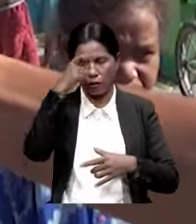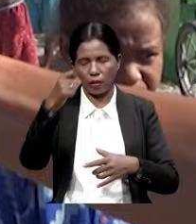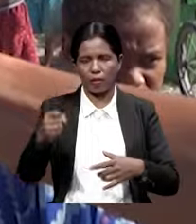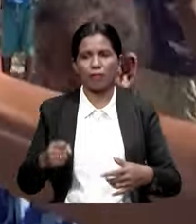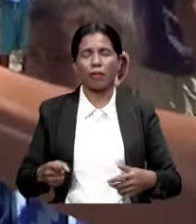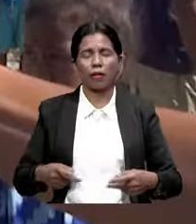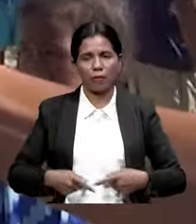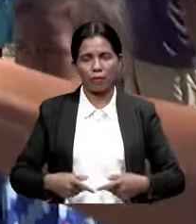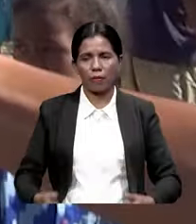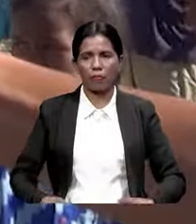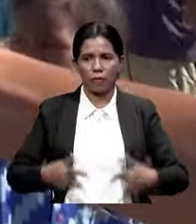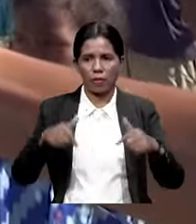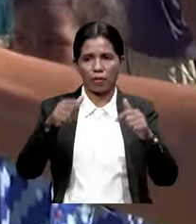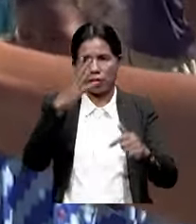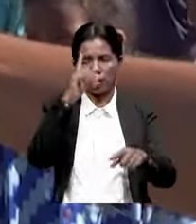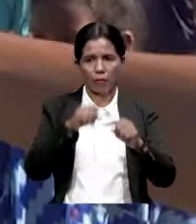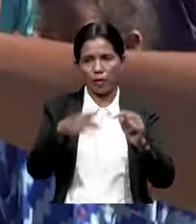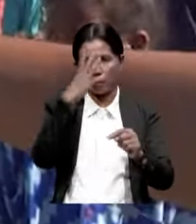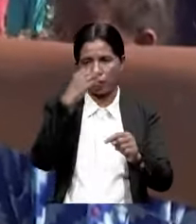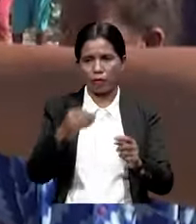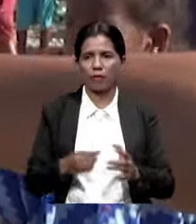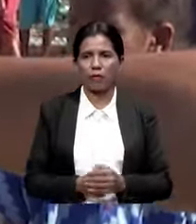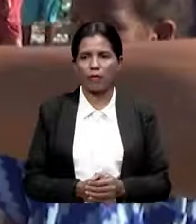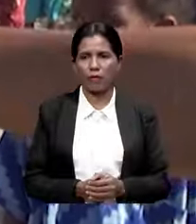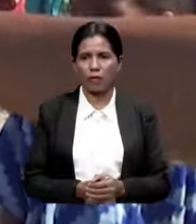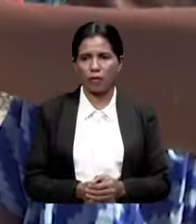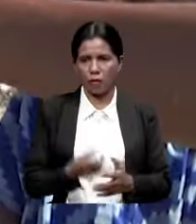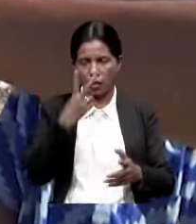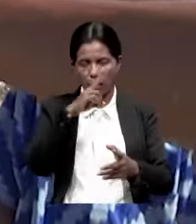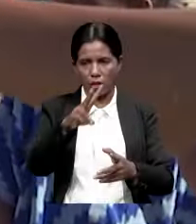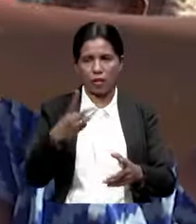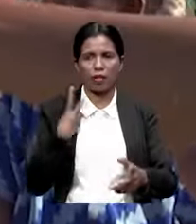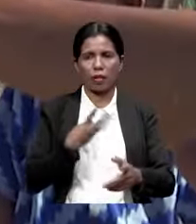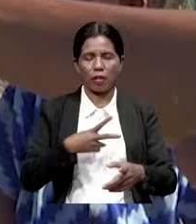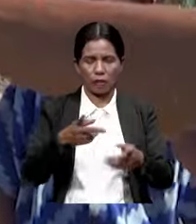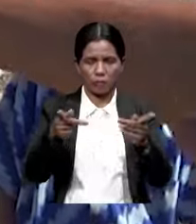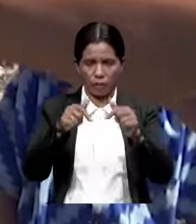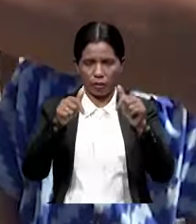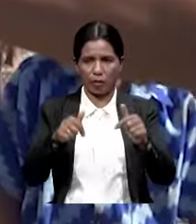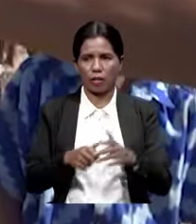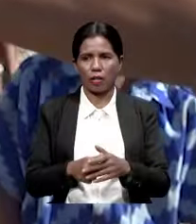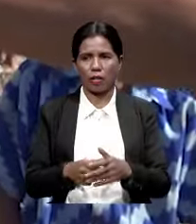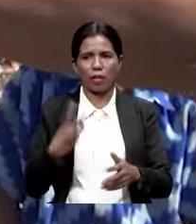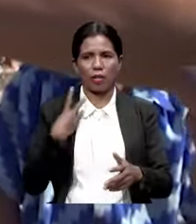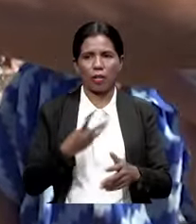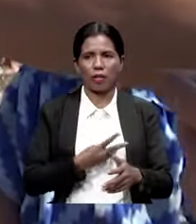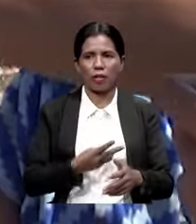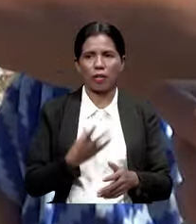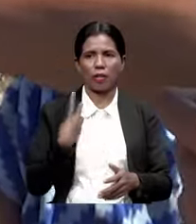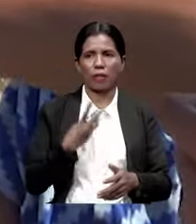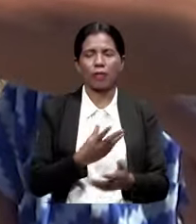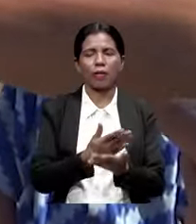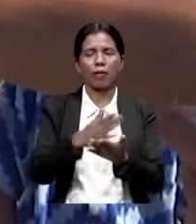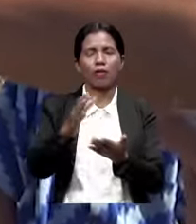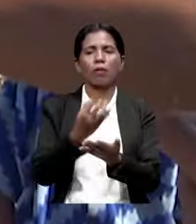hane. Tobi hane ne la bele haru kabun nana habu rabu sebetul mai kontrol ana fatin kira nami ha fatin ida ne. Ami tu geroba kira ami sol da wasan hira